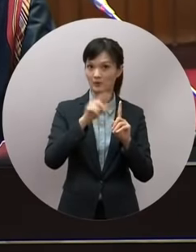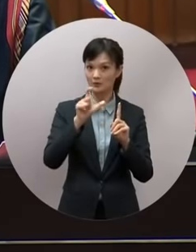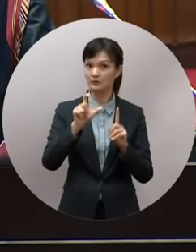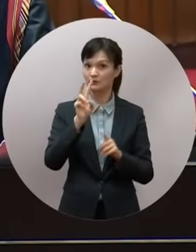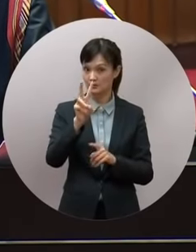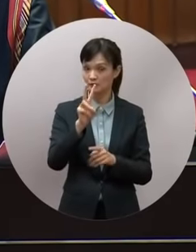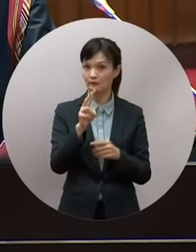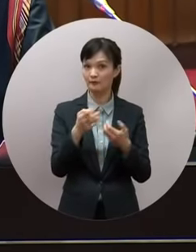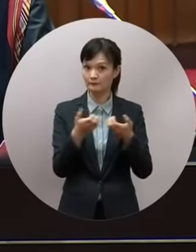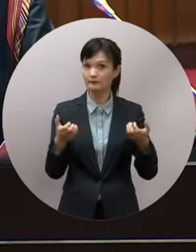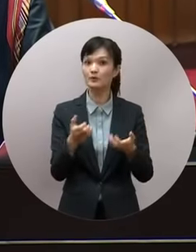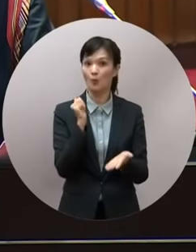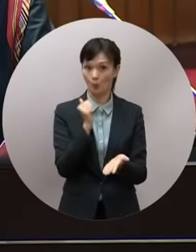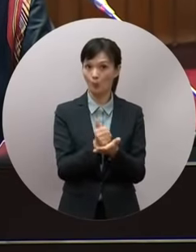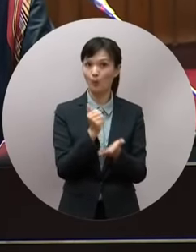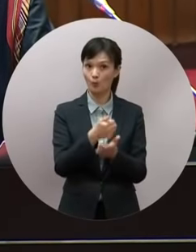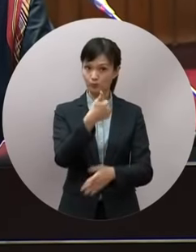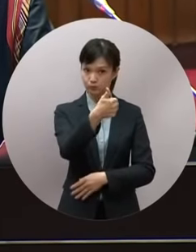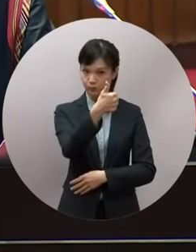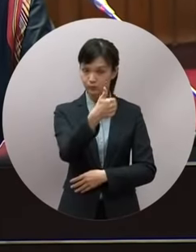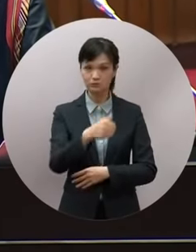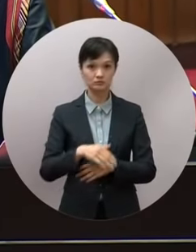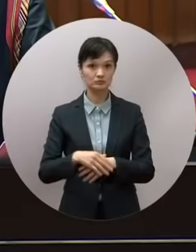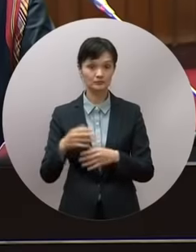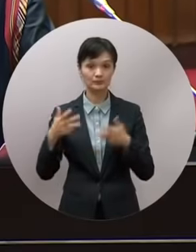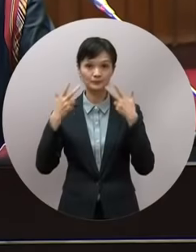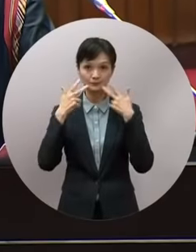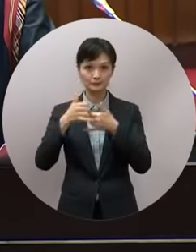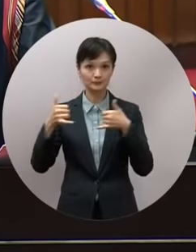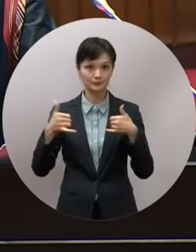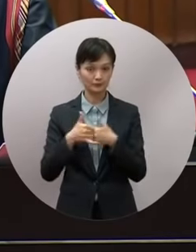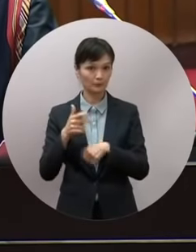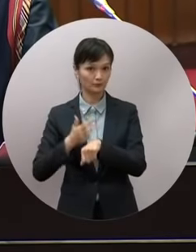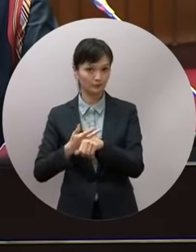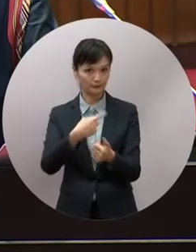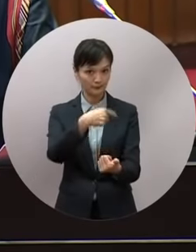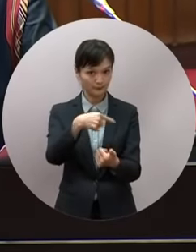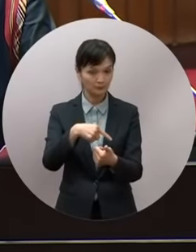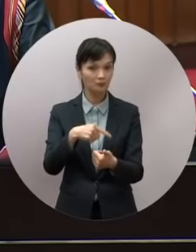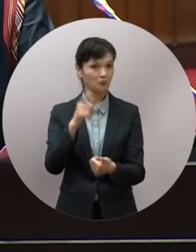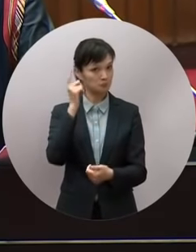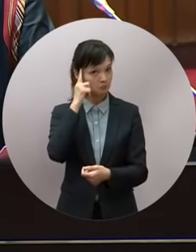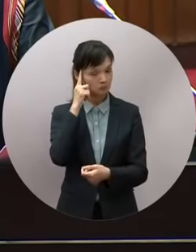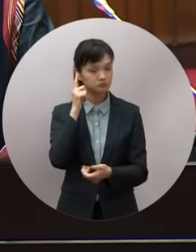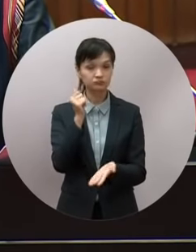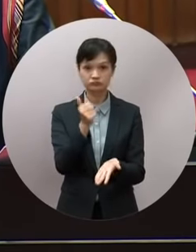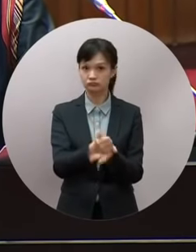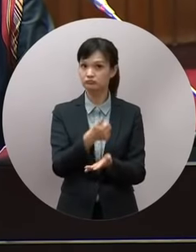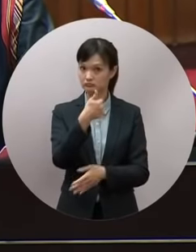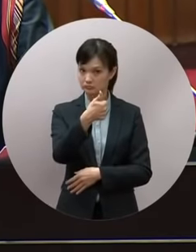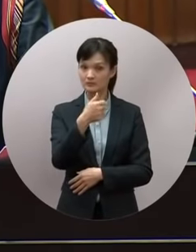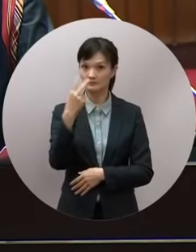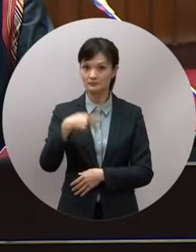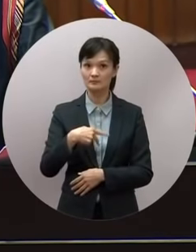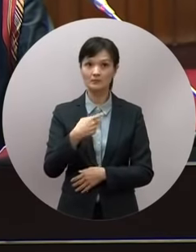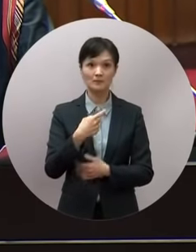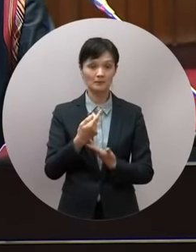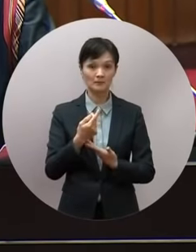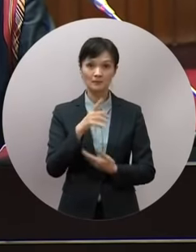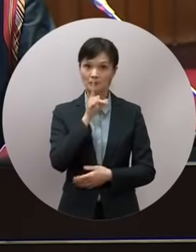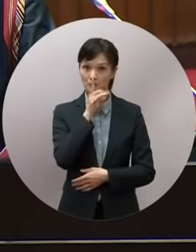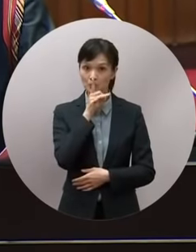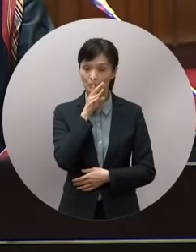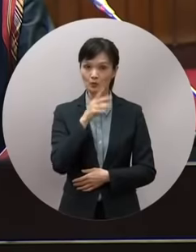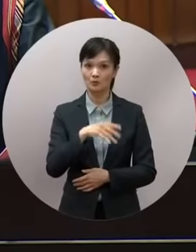我们原住民的方式来教导我们的孩子，竞争力是十足的。我们再来看高雄的巴南花学校、台中的博物馆学